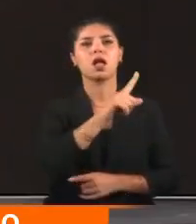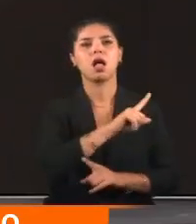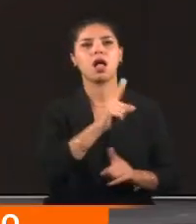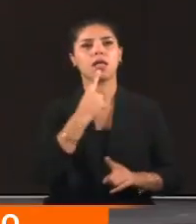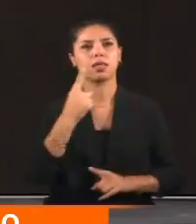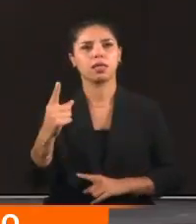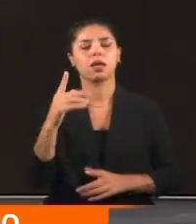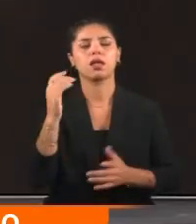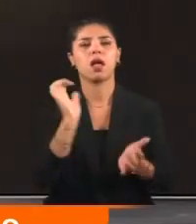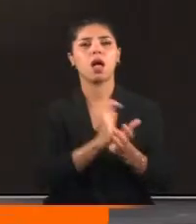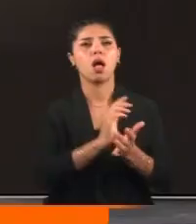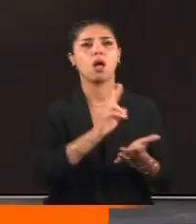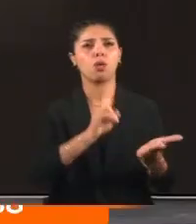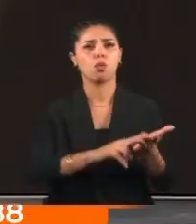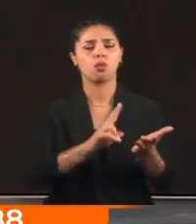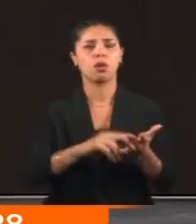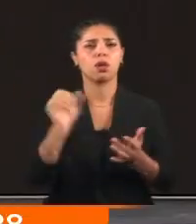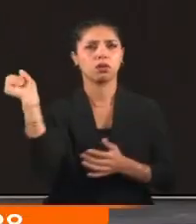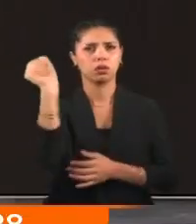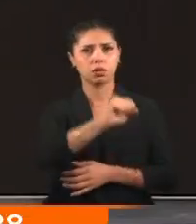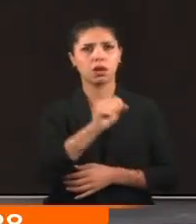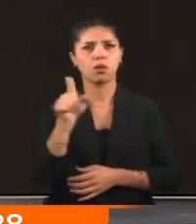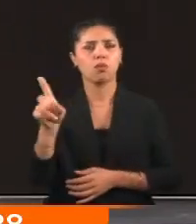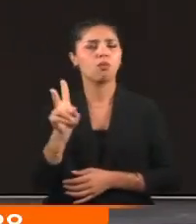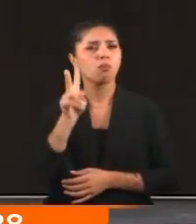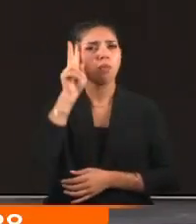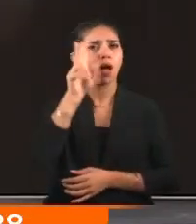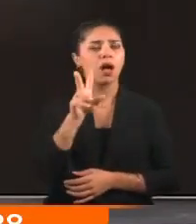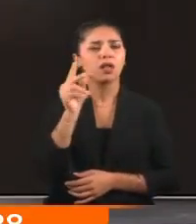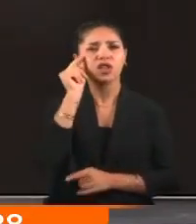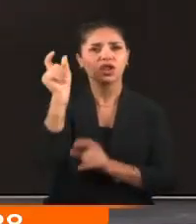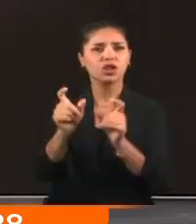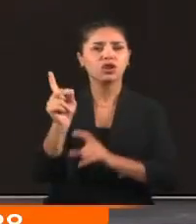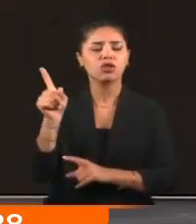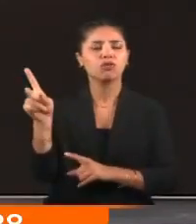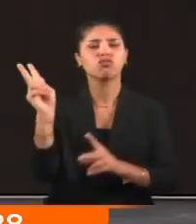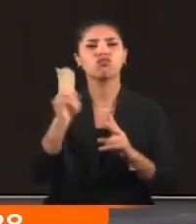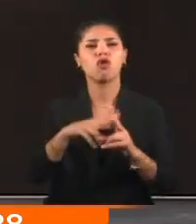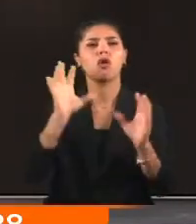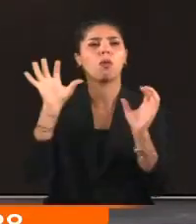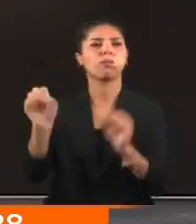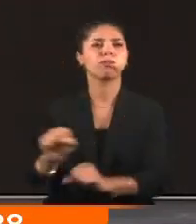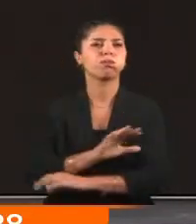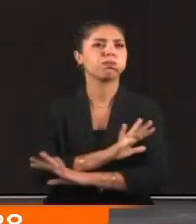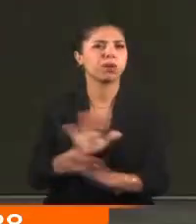saldıran, araçların etrafını çevirip zarar veren o şehir magandaları polisten kaçamadı.